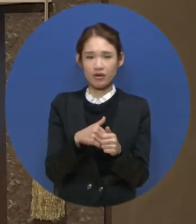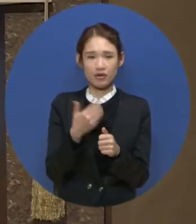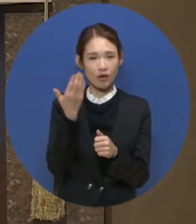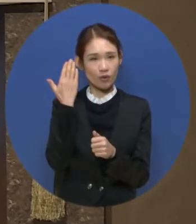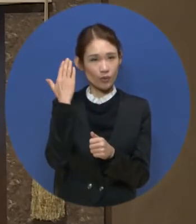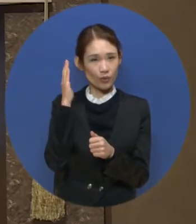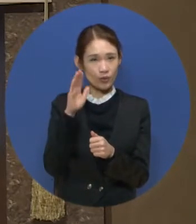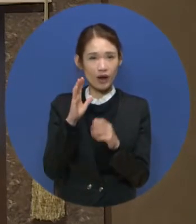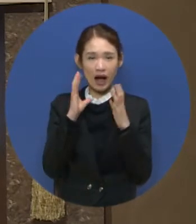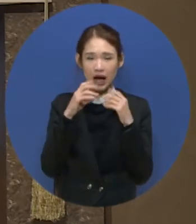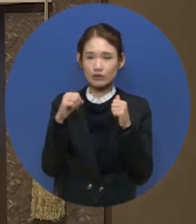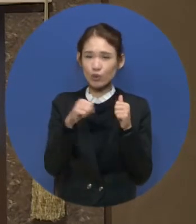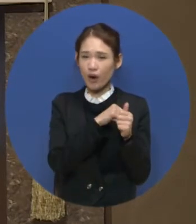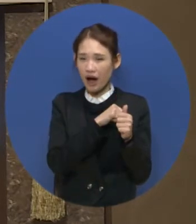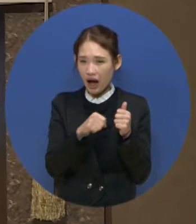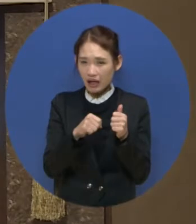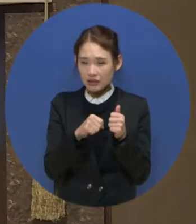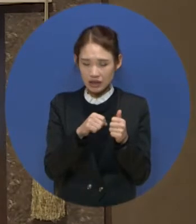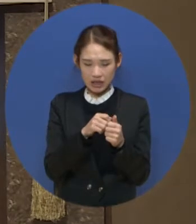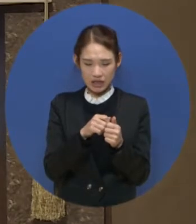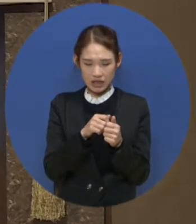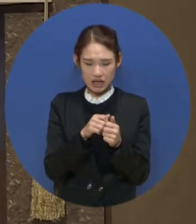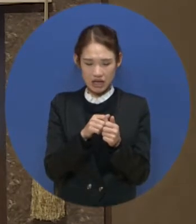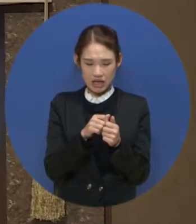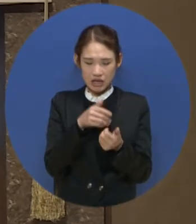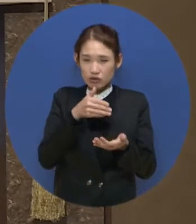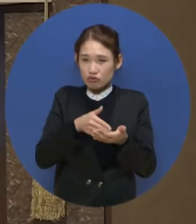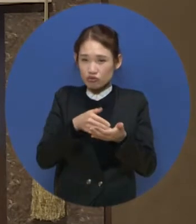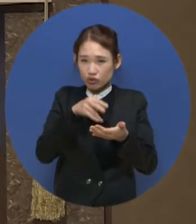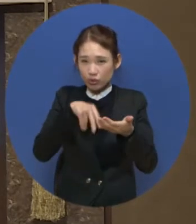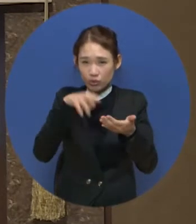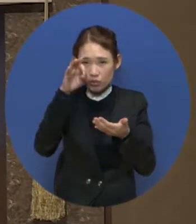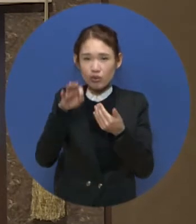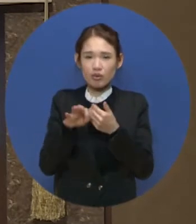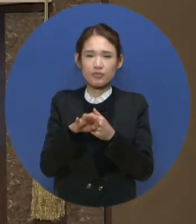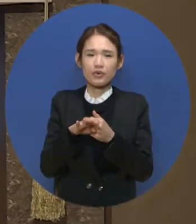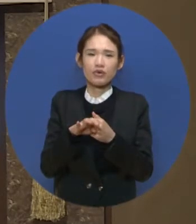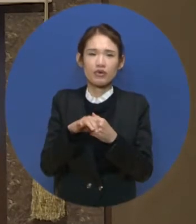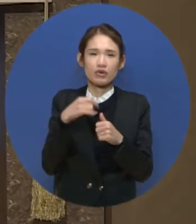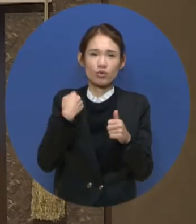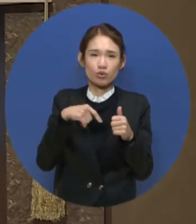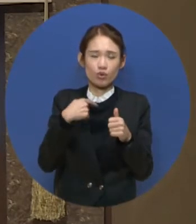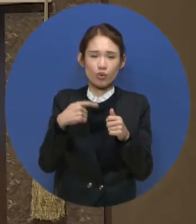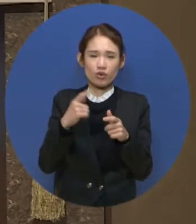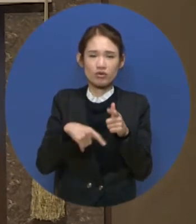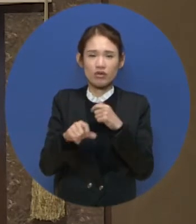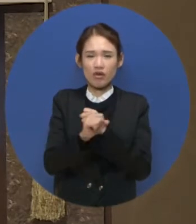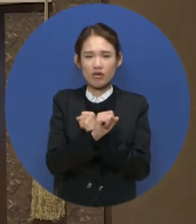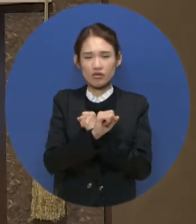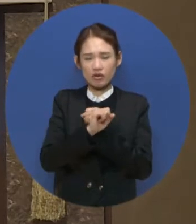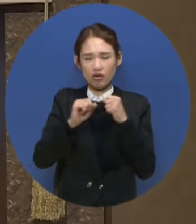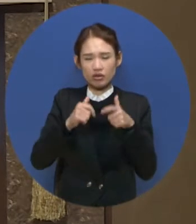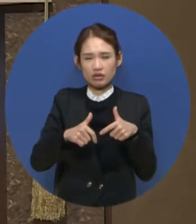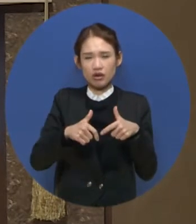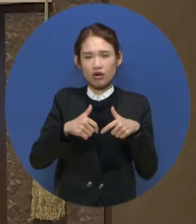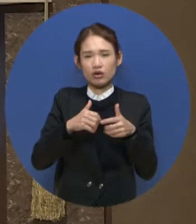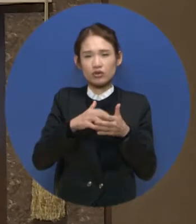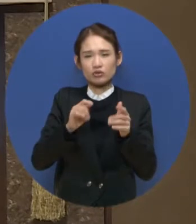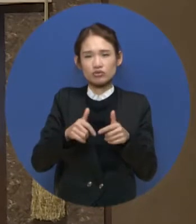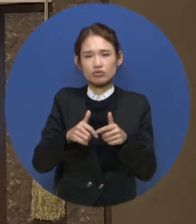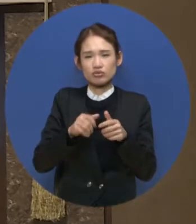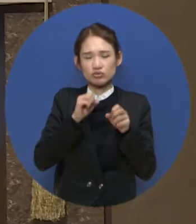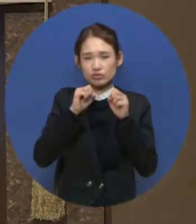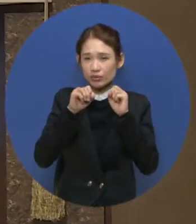요즘 아동학대 그 기사를 보면 이 교육이 좀 널리 이렇게 퍼져서 이렇게 됐으면